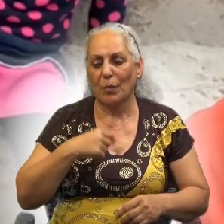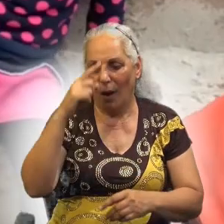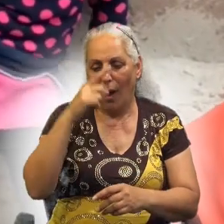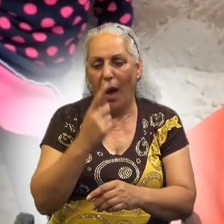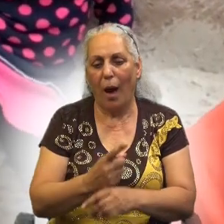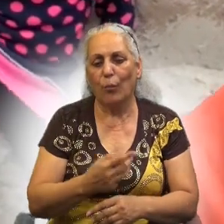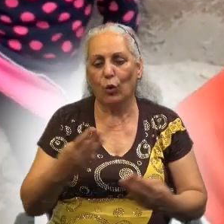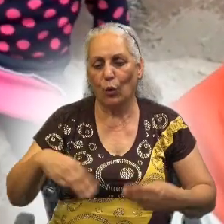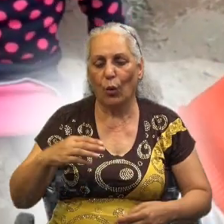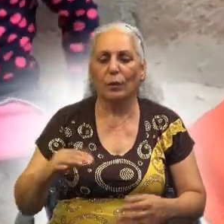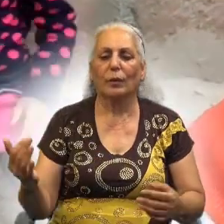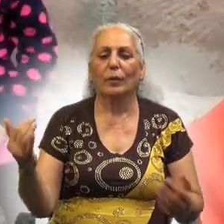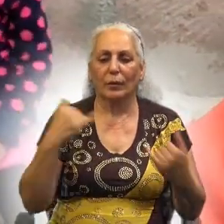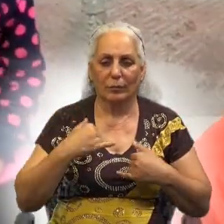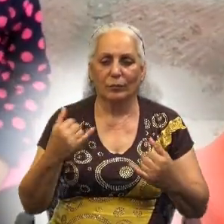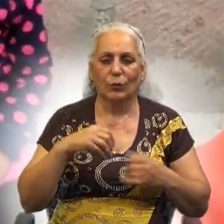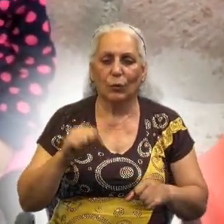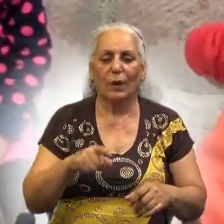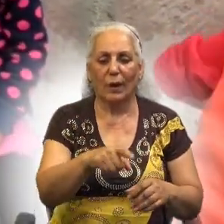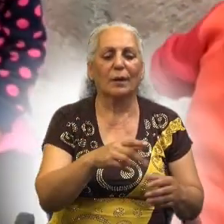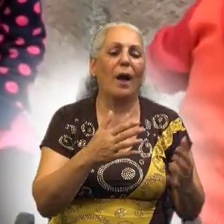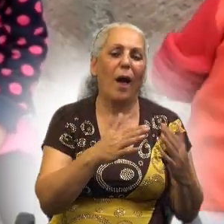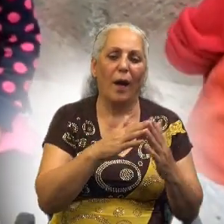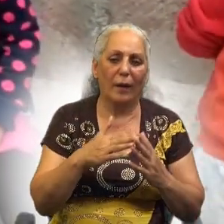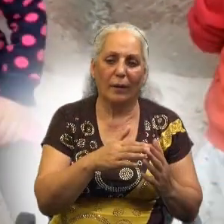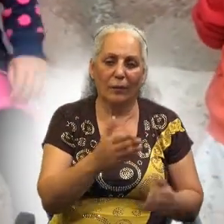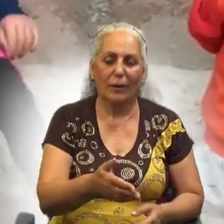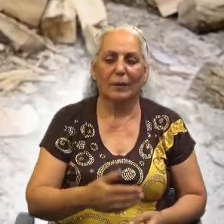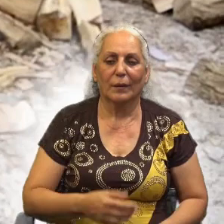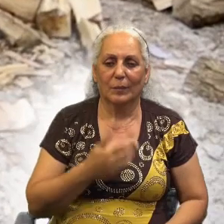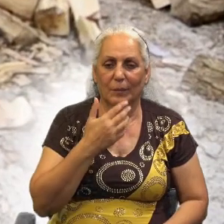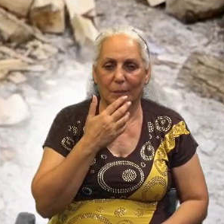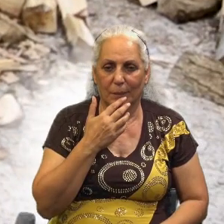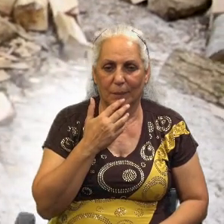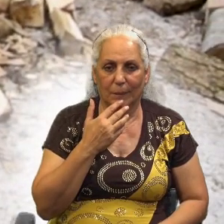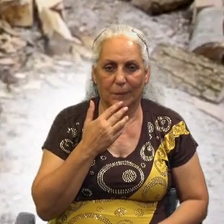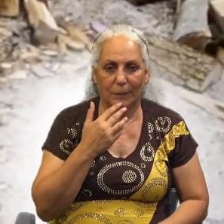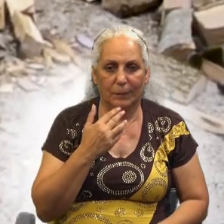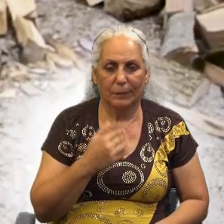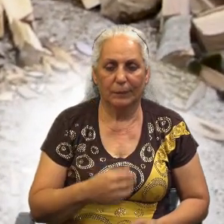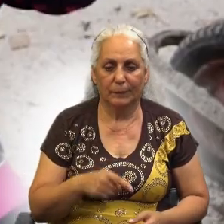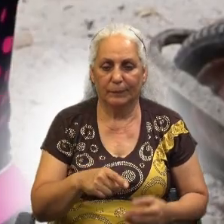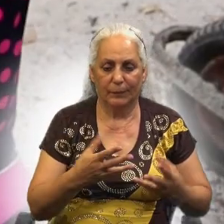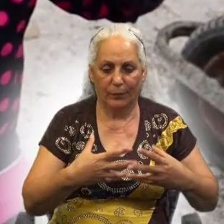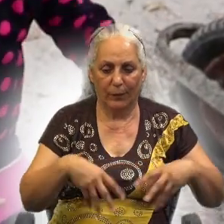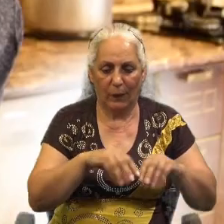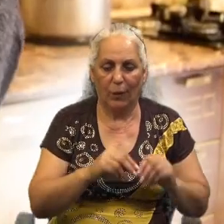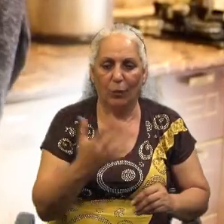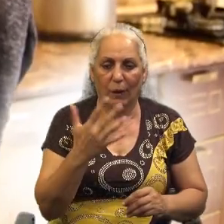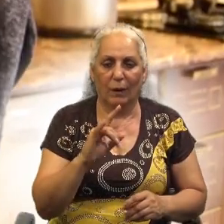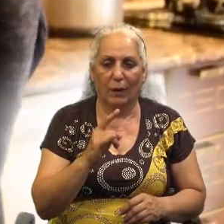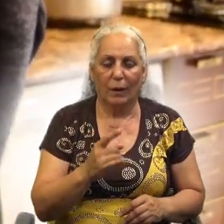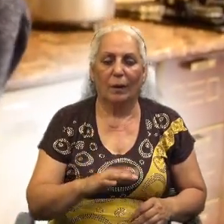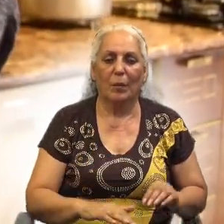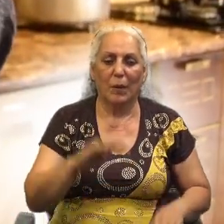են ինքի կա, նին էդ հարևանը, ուզիկ մոդիկի։ Այս ընտանիքում 5 երեխա է մեծանում, երեխաների